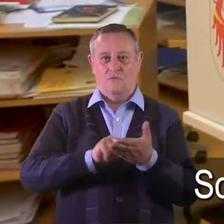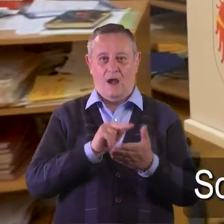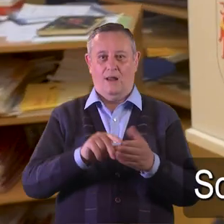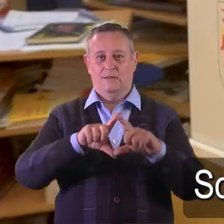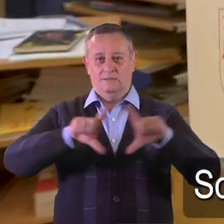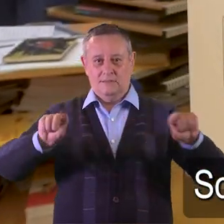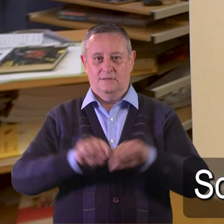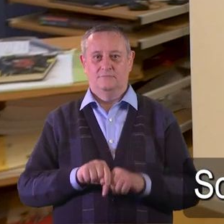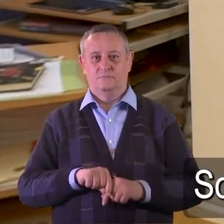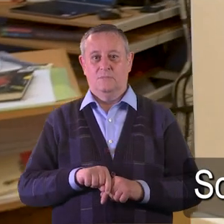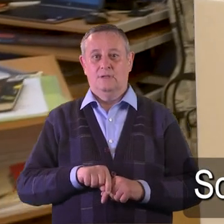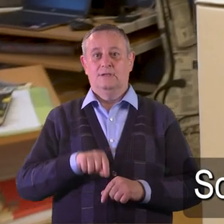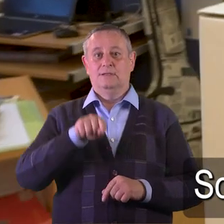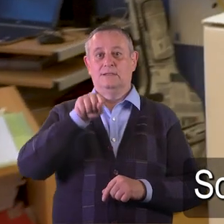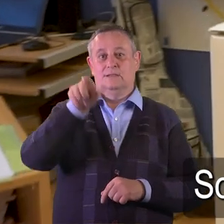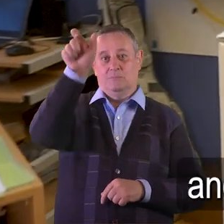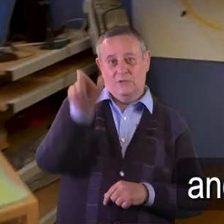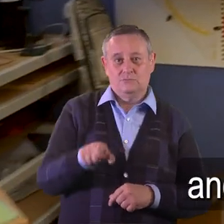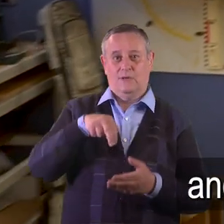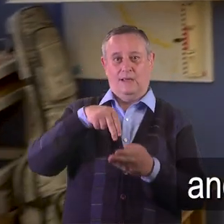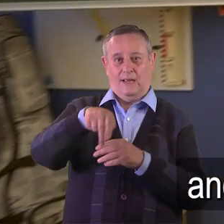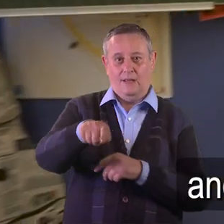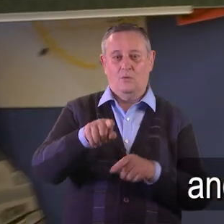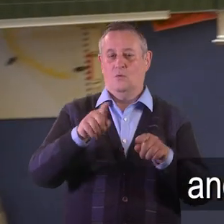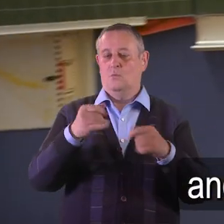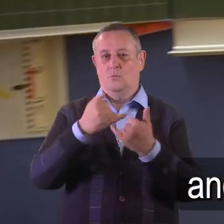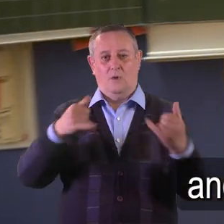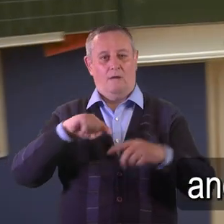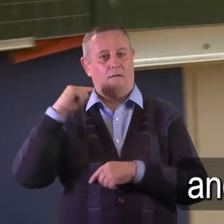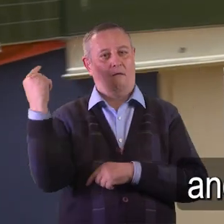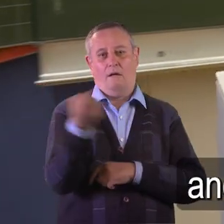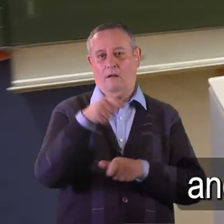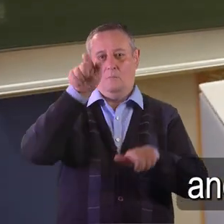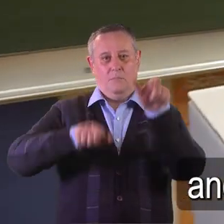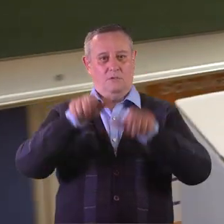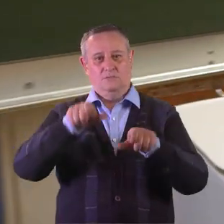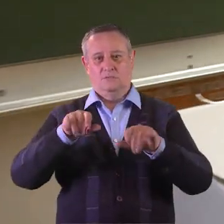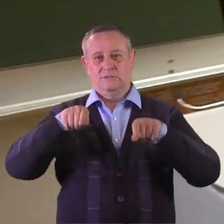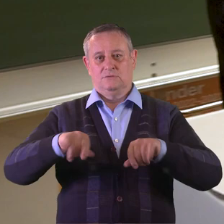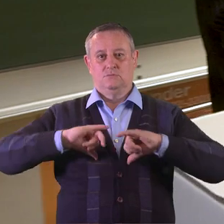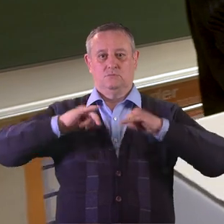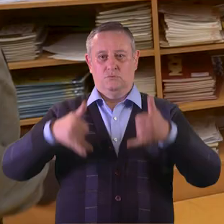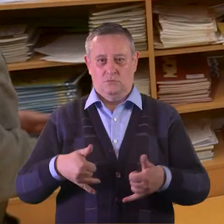so wie Herr Müller gehen auch viele andere Menschen in Südtirol wählen